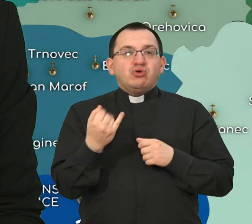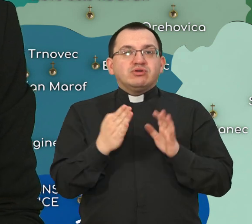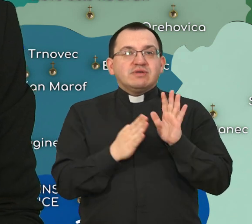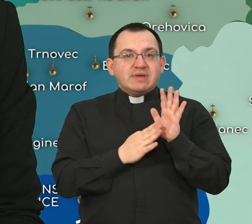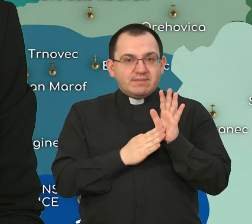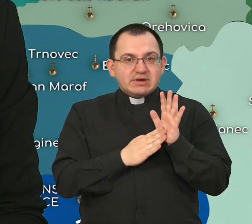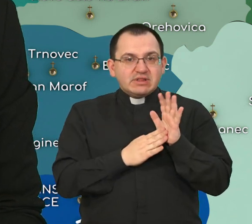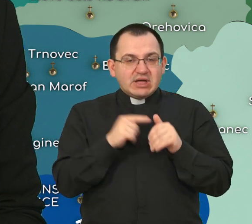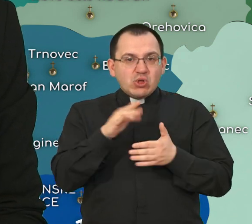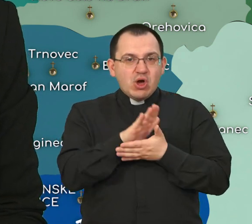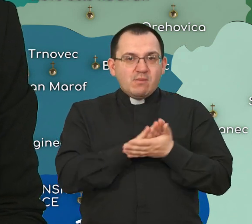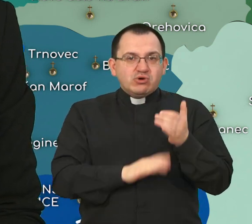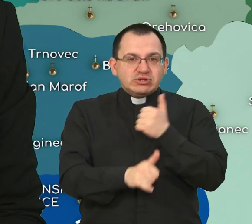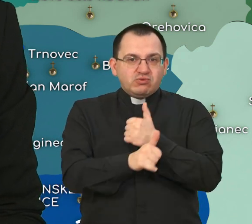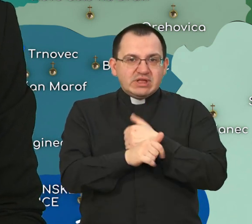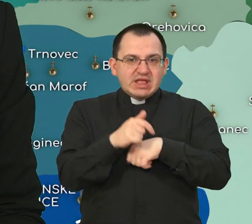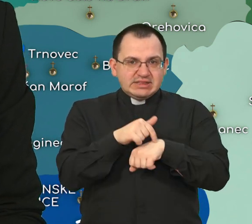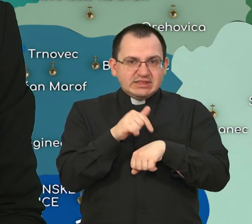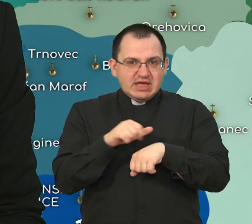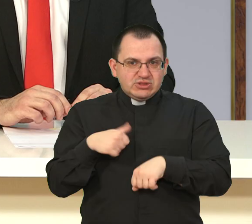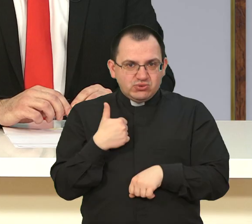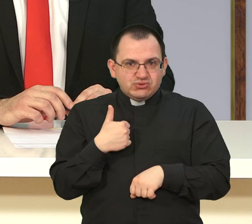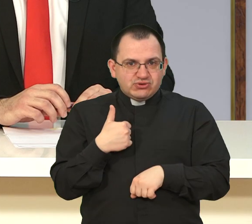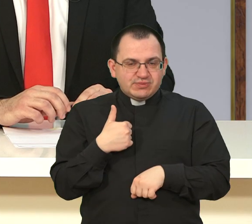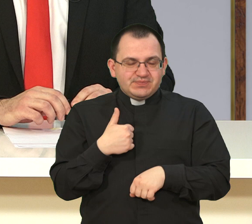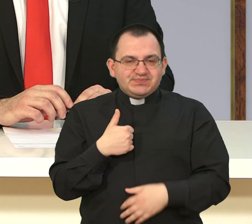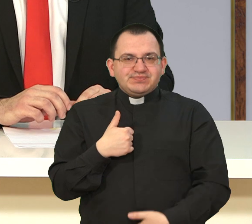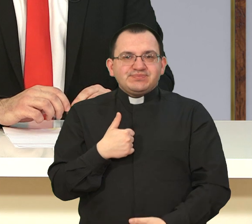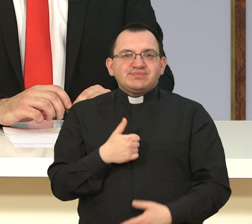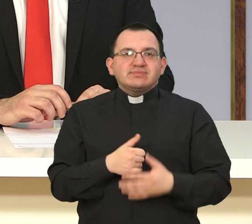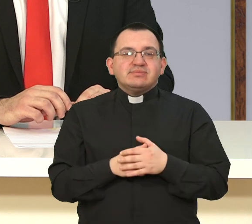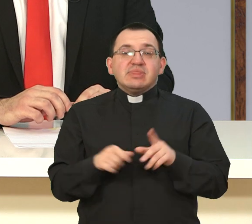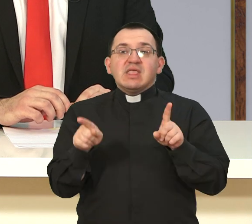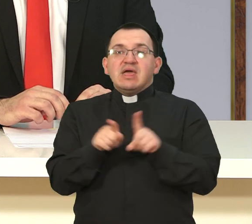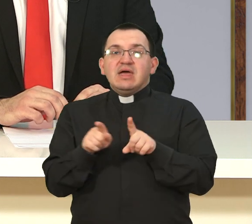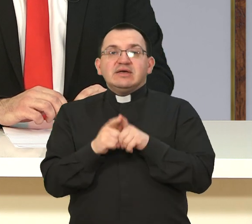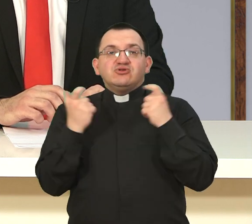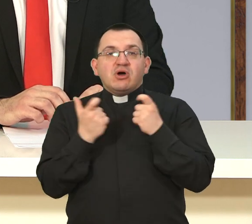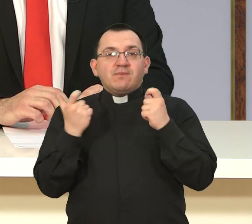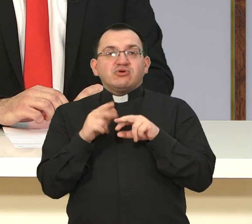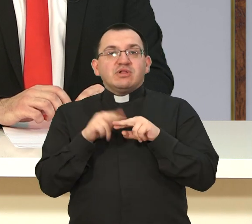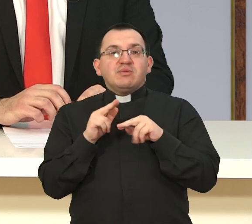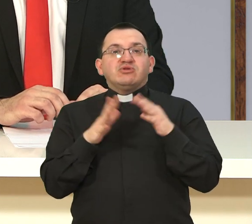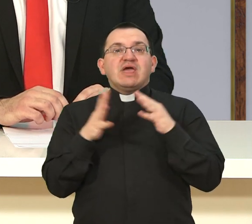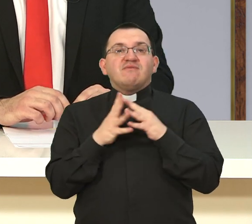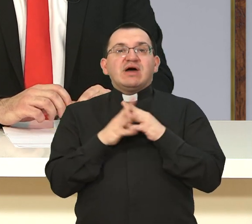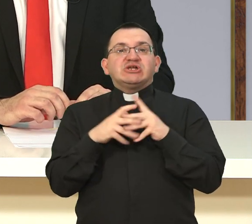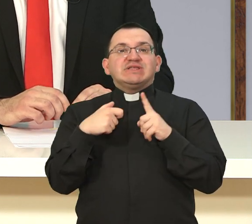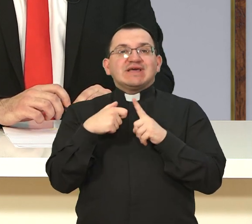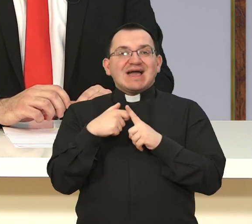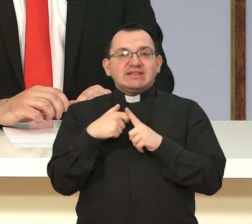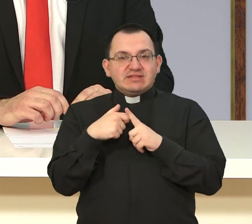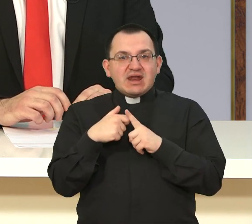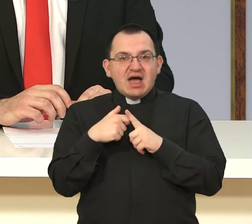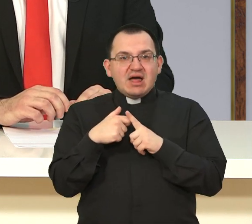biskup Josip Mrzljak s početkom u 11 sati. Suzaštitnik Varaždinske biskupije bit će proslavljen svečano i u